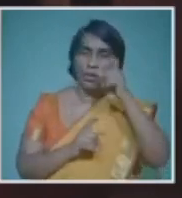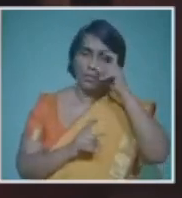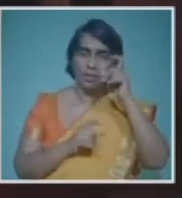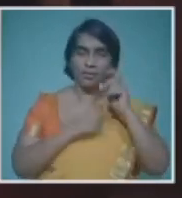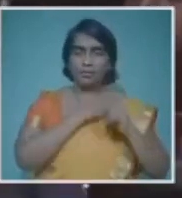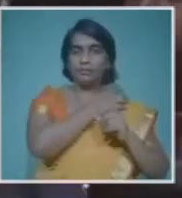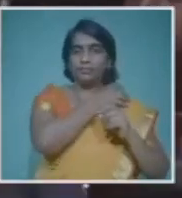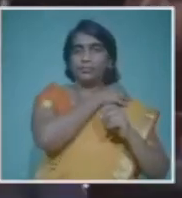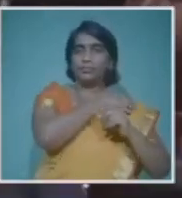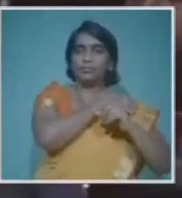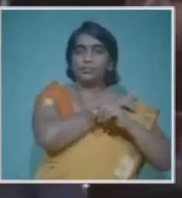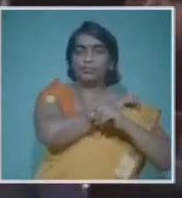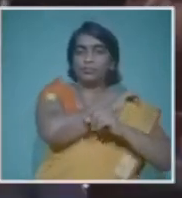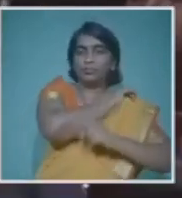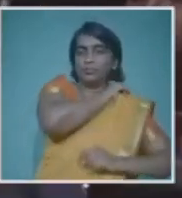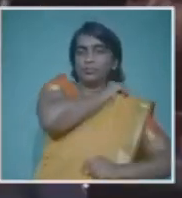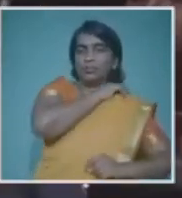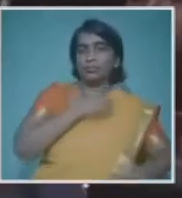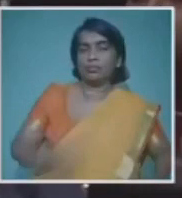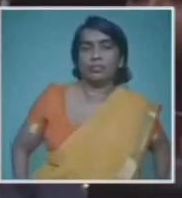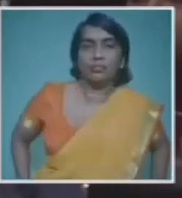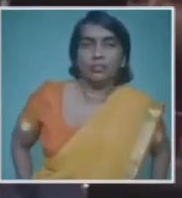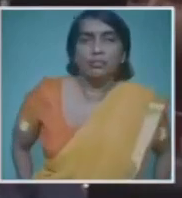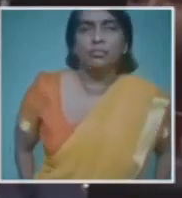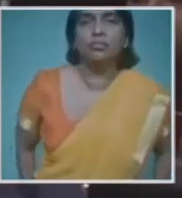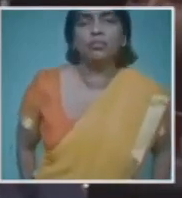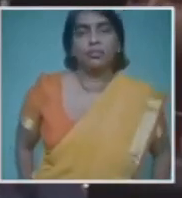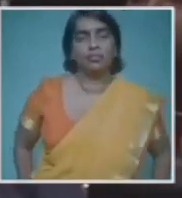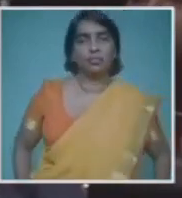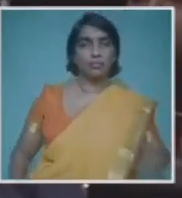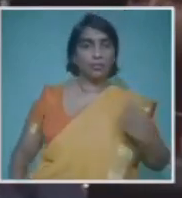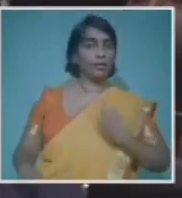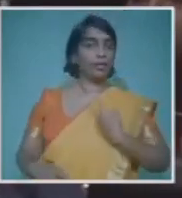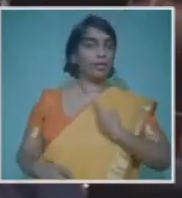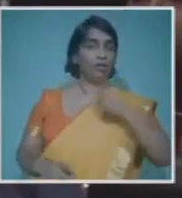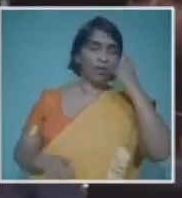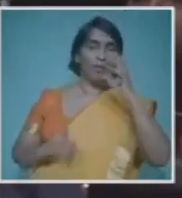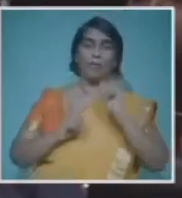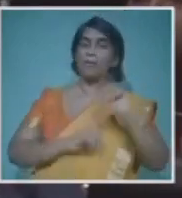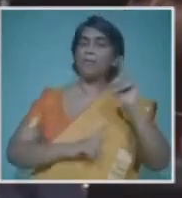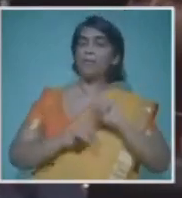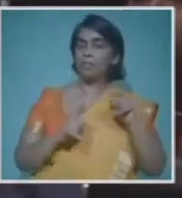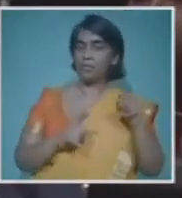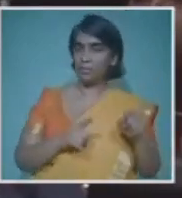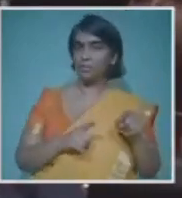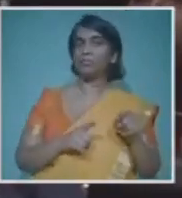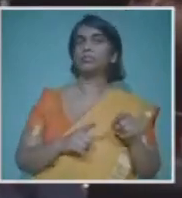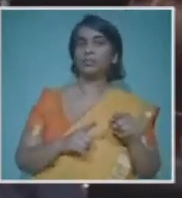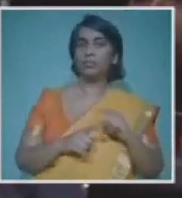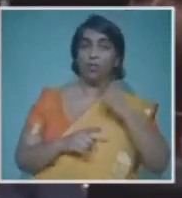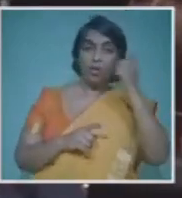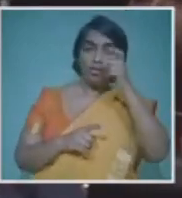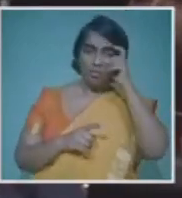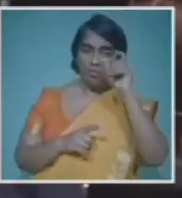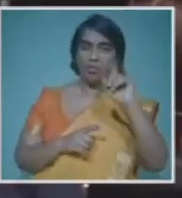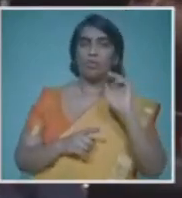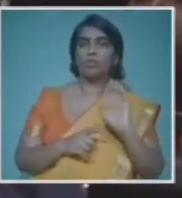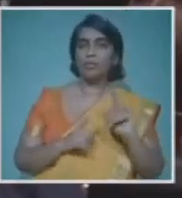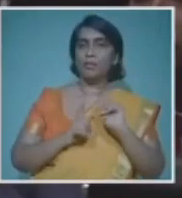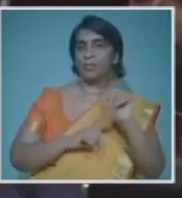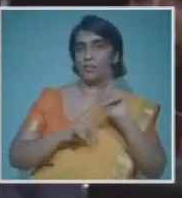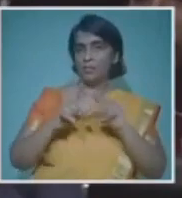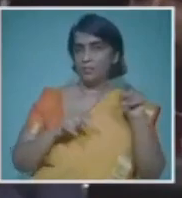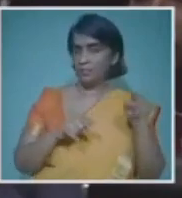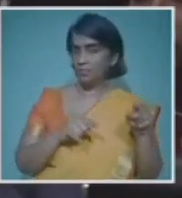ඒ පිළිබඳ අපි හොයලා බලමු මං කිය ඕක අපිට තනියෙන් හොයලා බලන්න බෑ මේ පිළිබඳව පාර්ලිමේන්තුවේ මේක සොයලා බැලීම කරන්නට ඕන